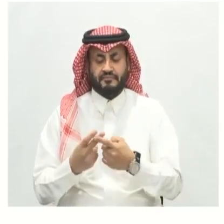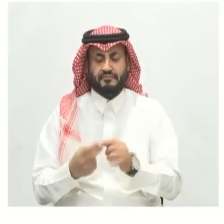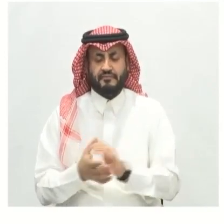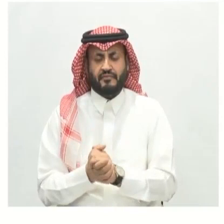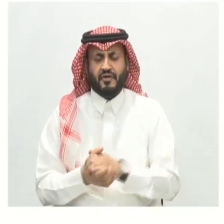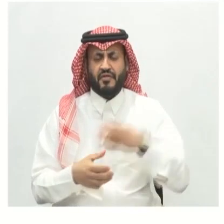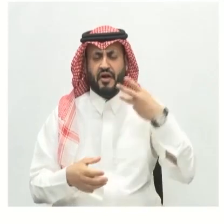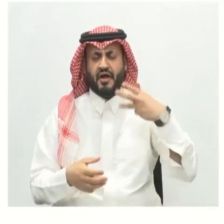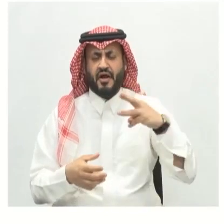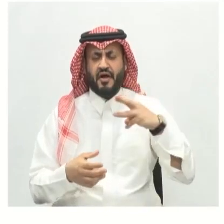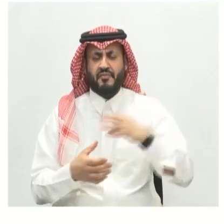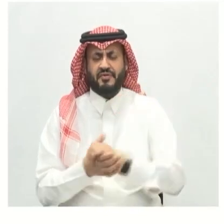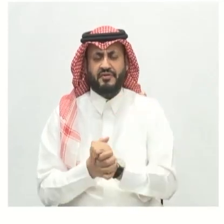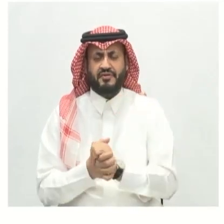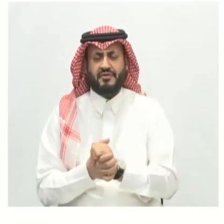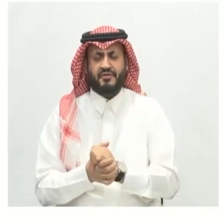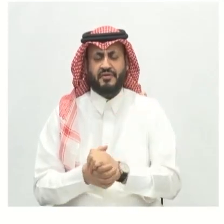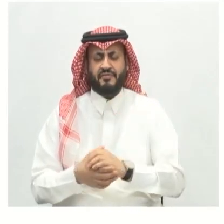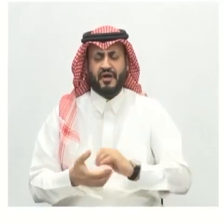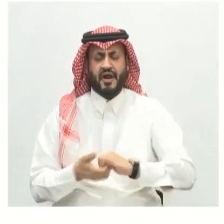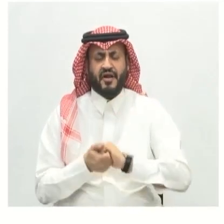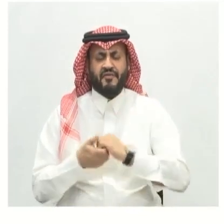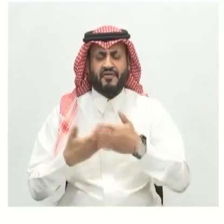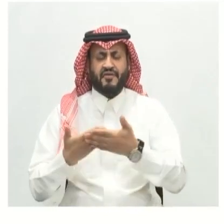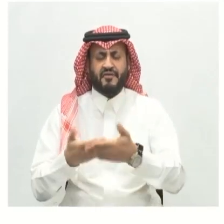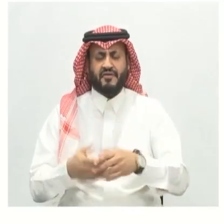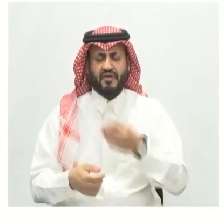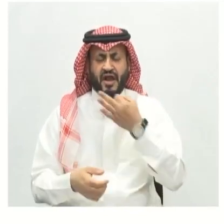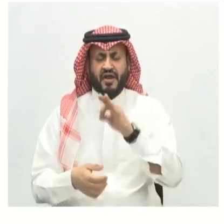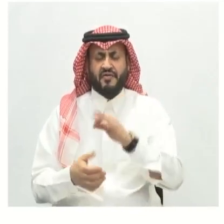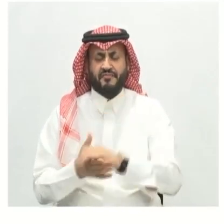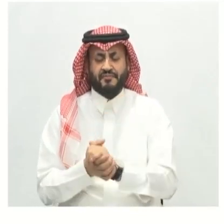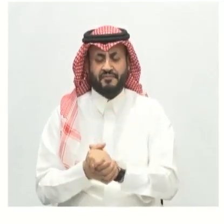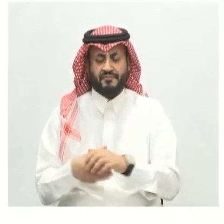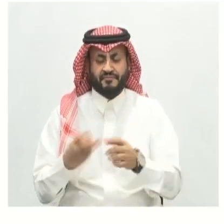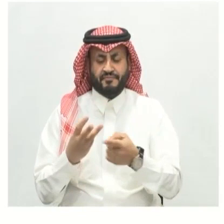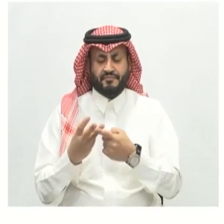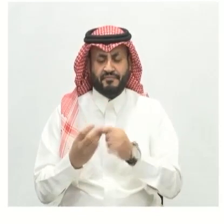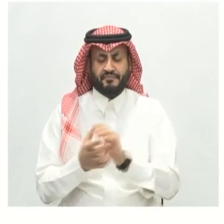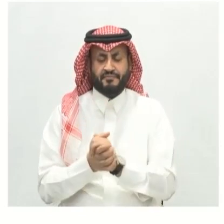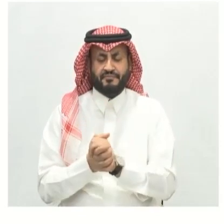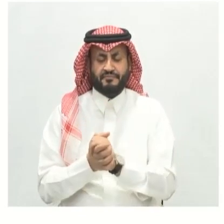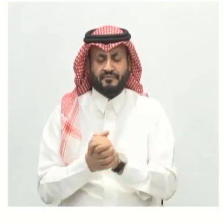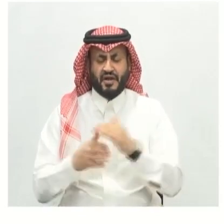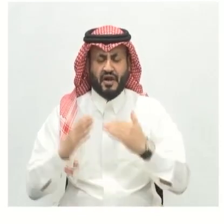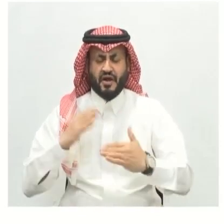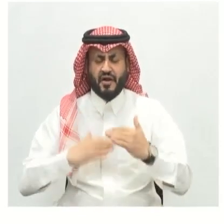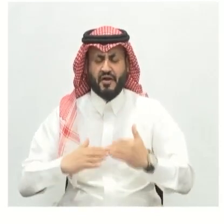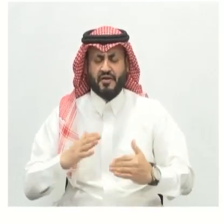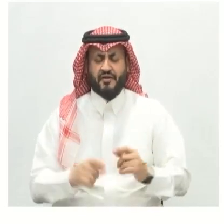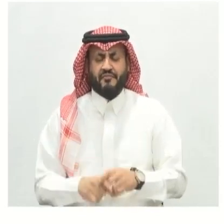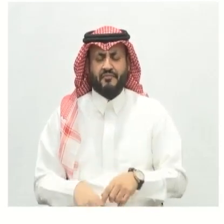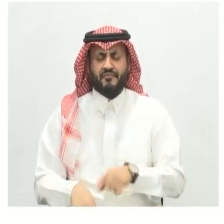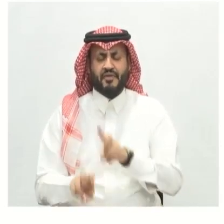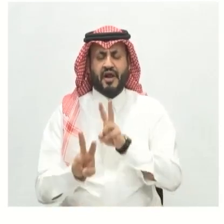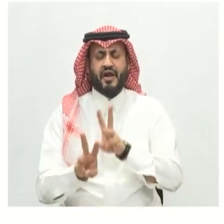ثانيا ضعف دور المؤسسات التعليميه في التوعيه المجتمعيه ثالثا تضاؤل دور القدوه